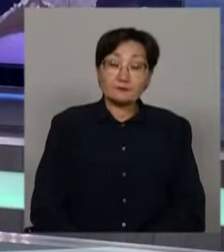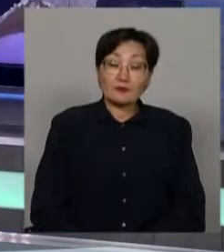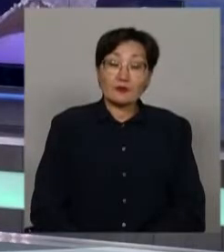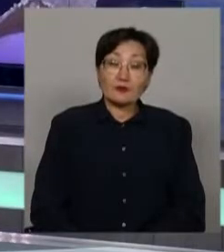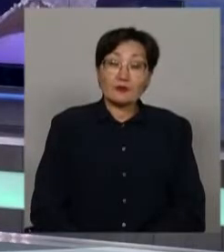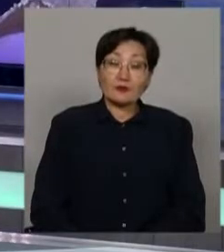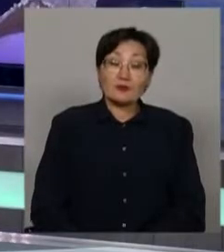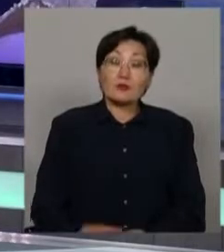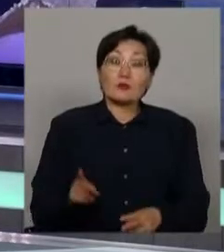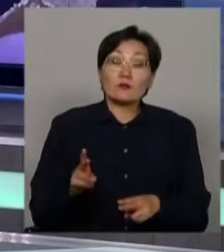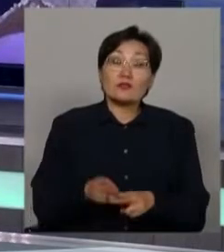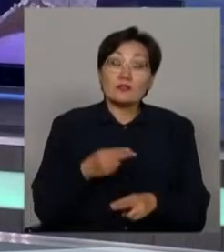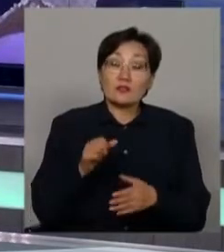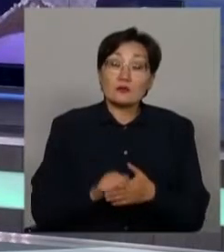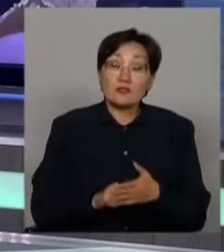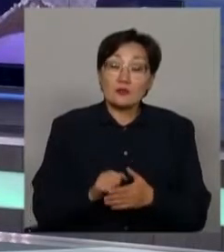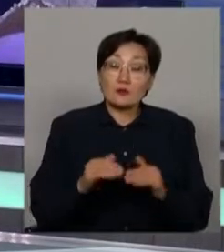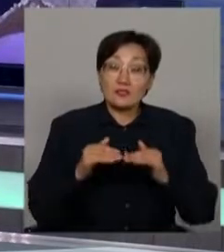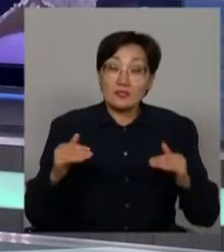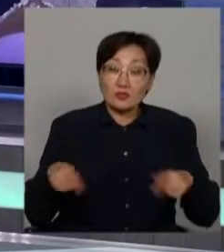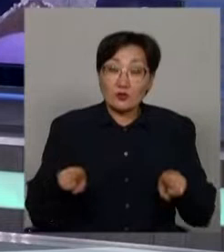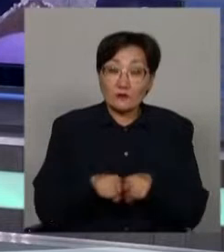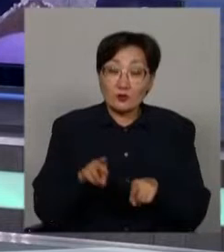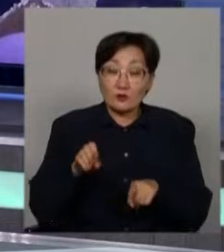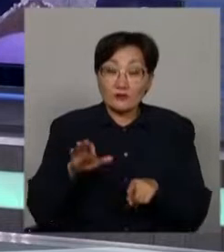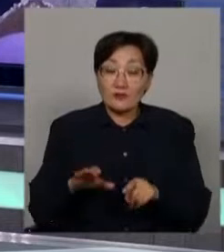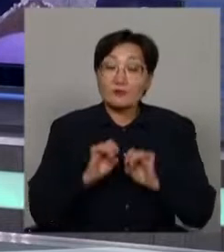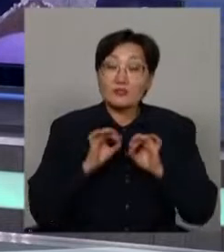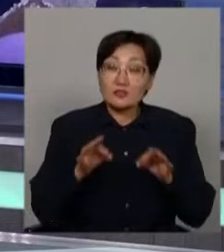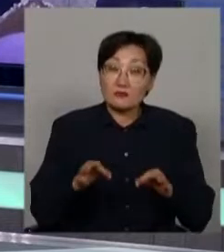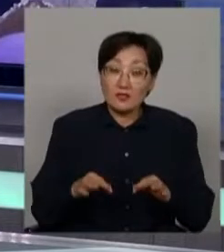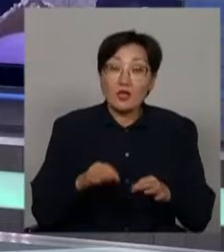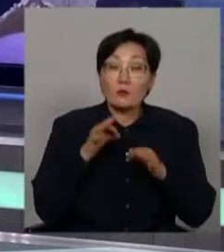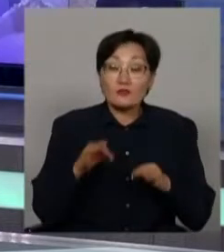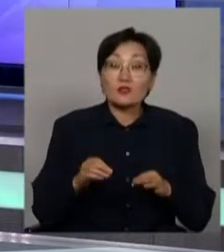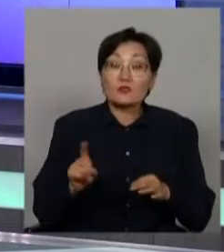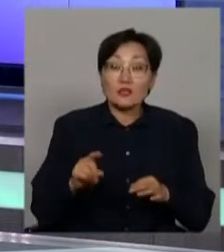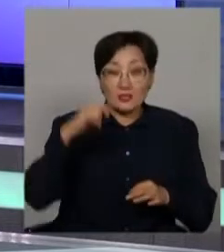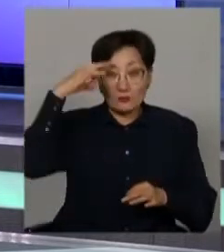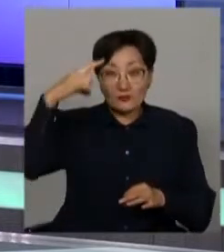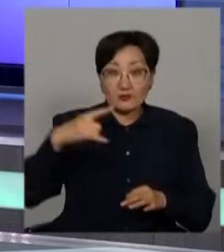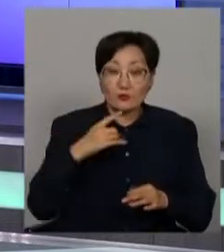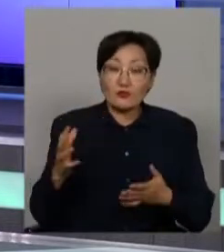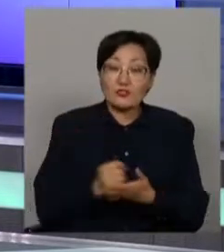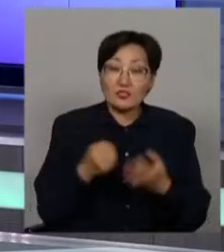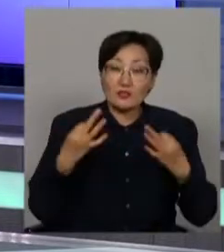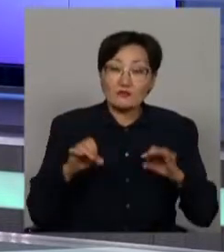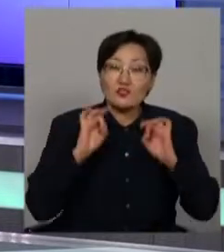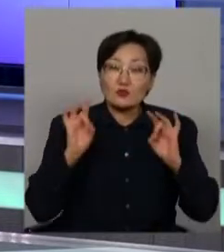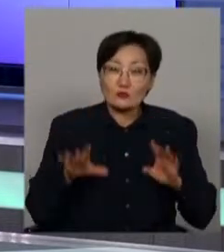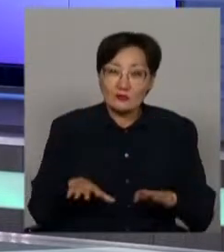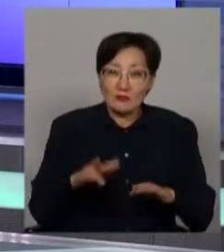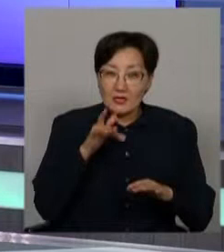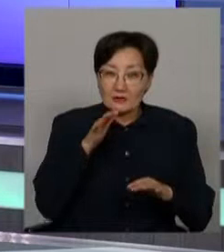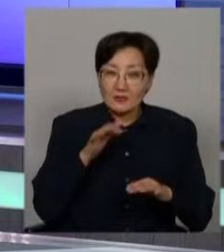Начинаем выпуск. Беспочвенные и поверхностные. Так Касым-Жомарт Токаев прокомментировал высказывание о том, что Казахстан обрел свободу случайно. Во